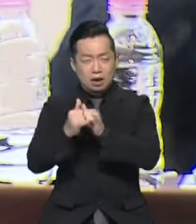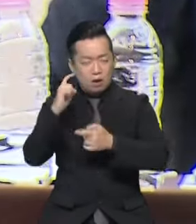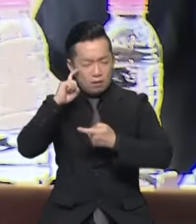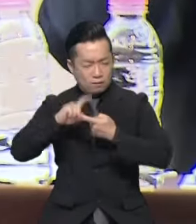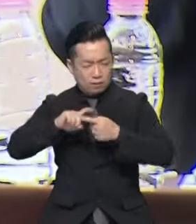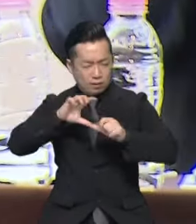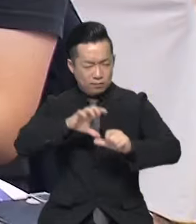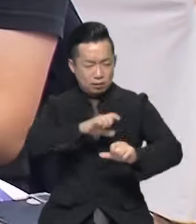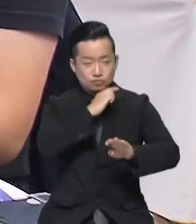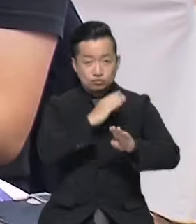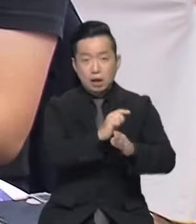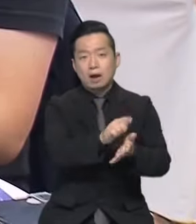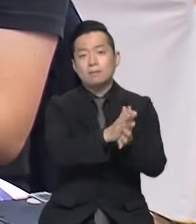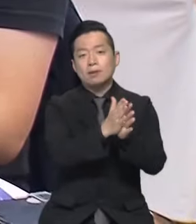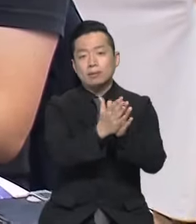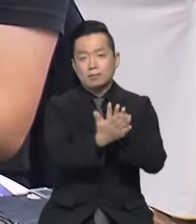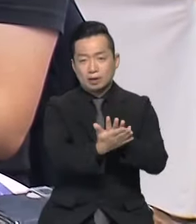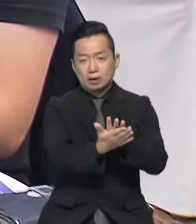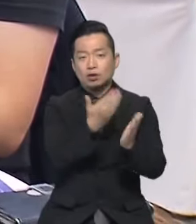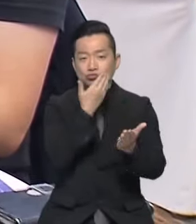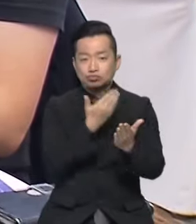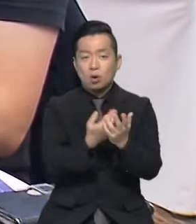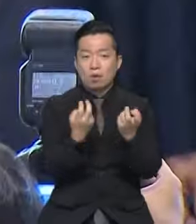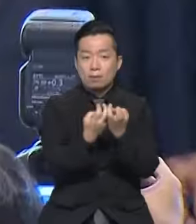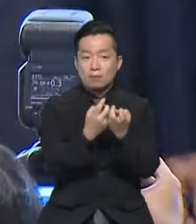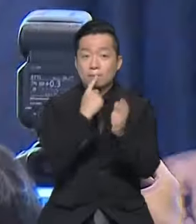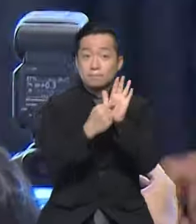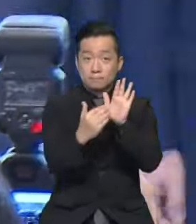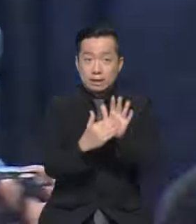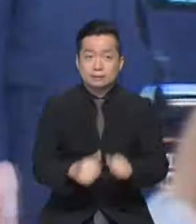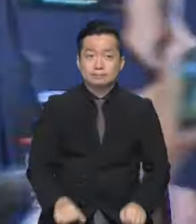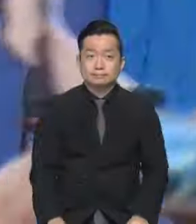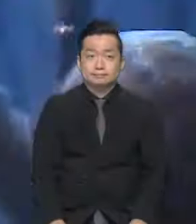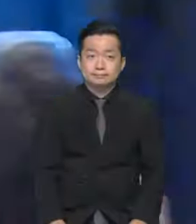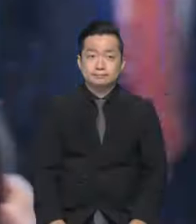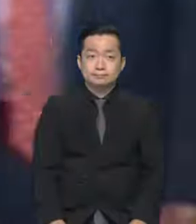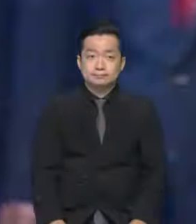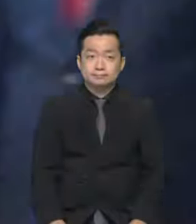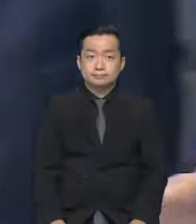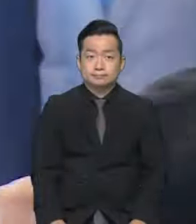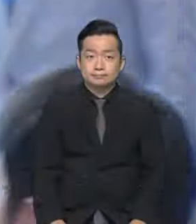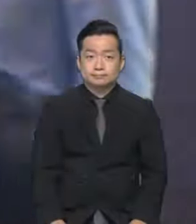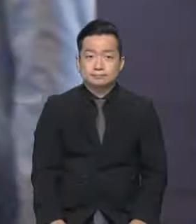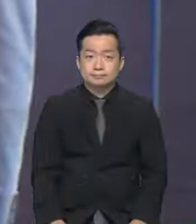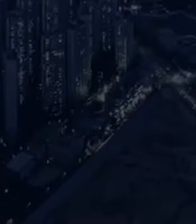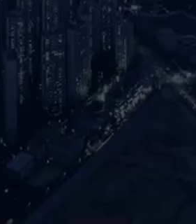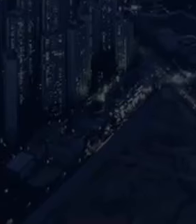북한을 변화시키는 중요 수단이라고 강조합니다. SBS 안정식입니다.